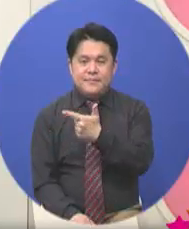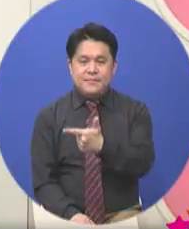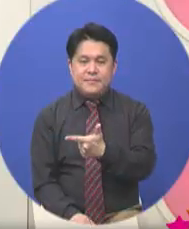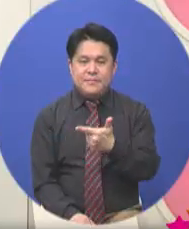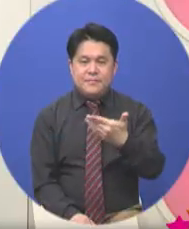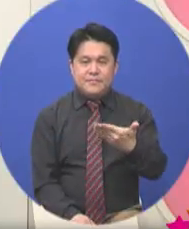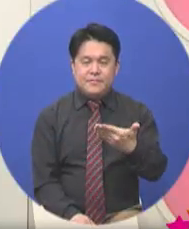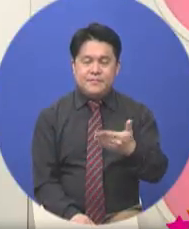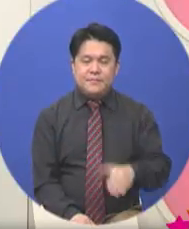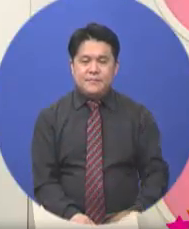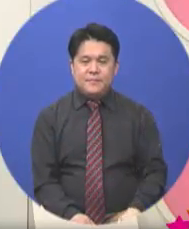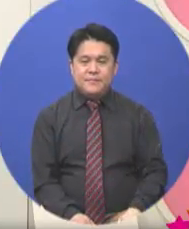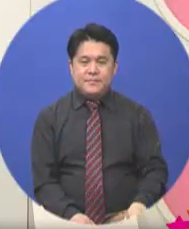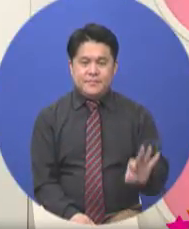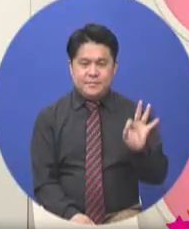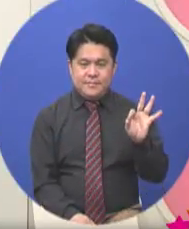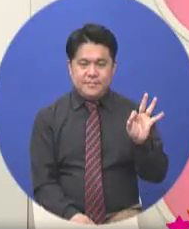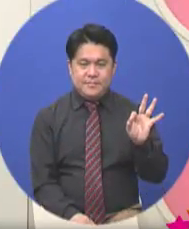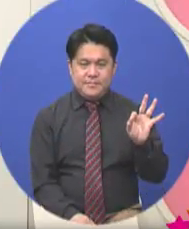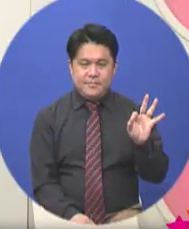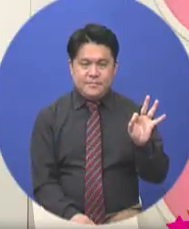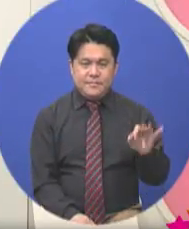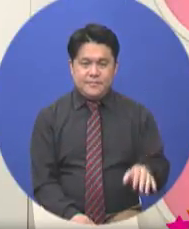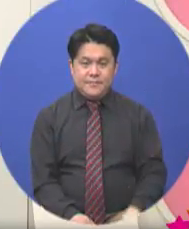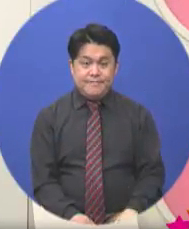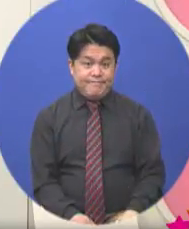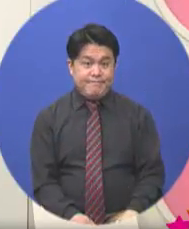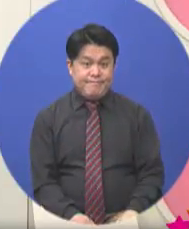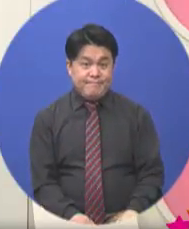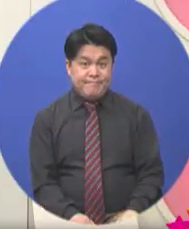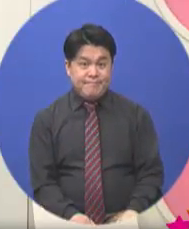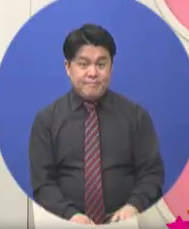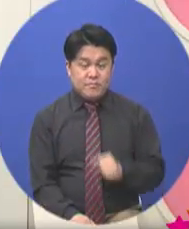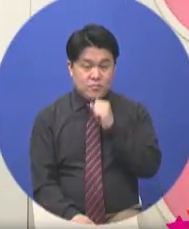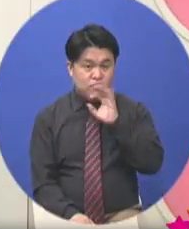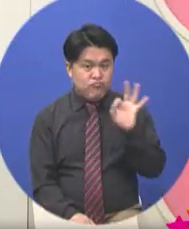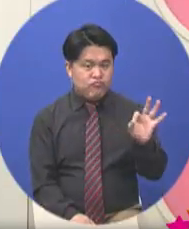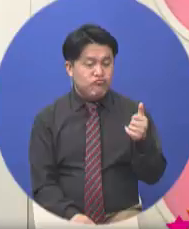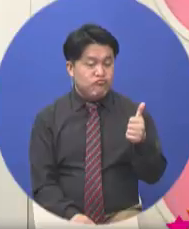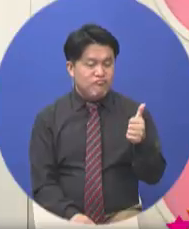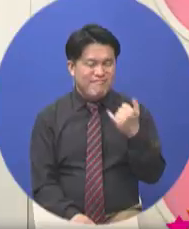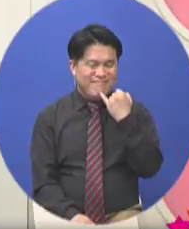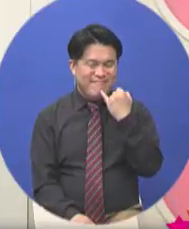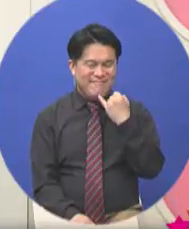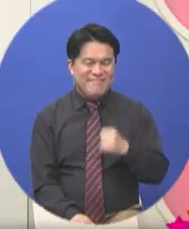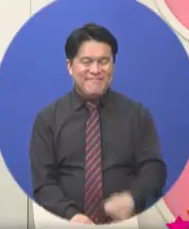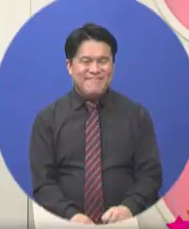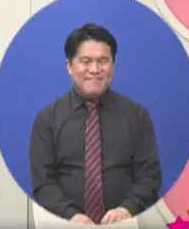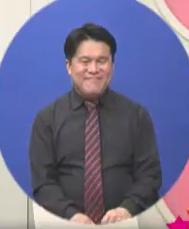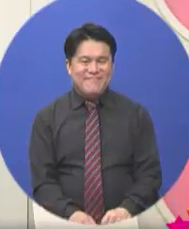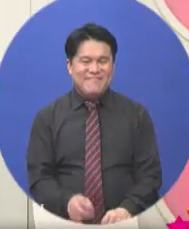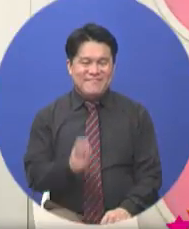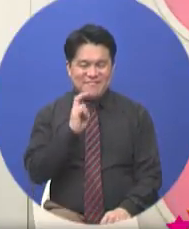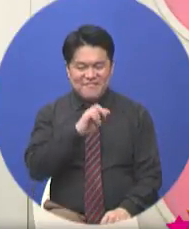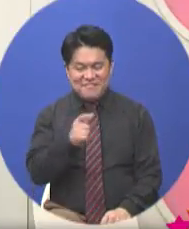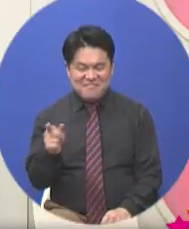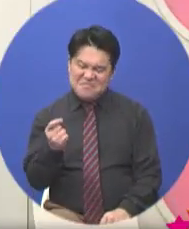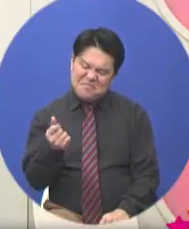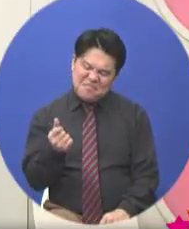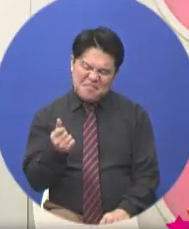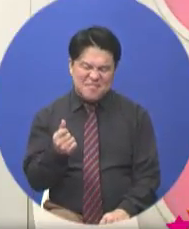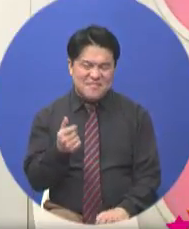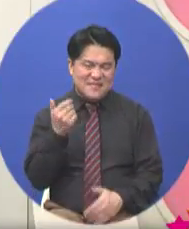8점, 6점, 9점, 보너스 10점. 네. 그래도 10점이 후하네요. 그러게요. 근데 음정 박자 거기서